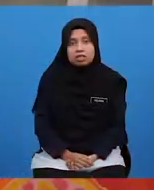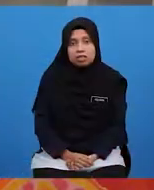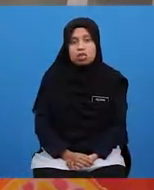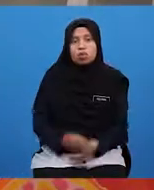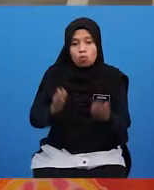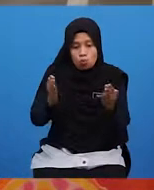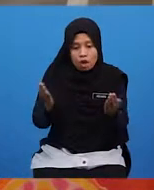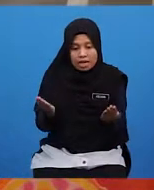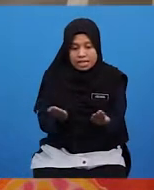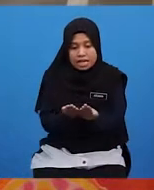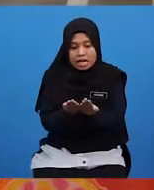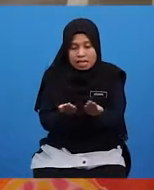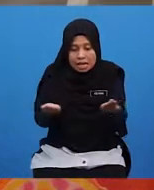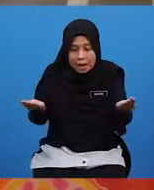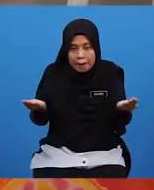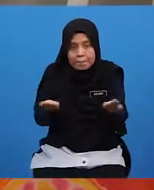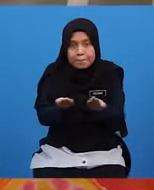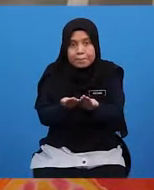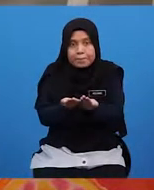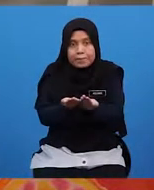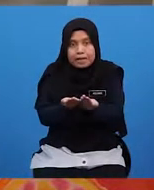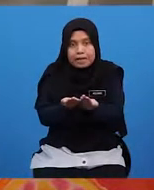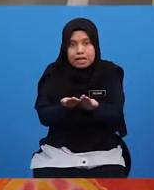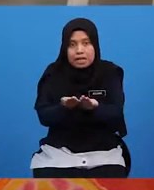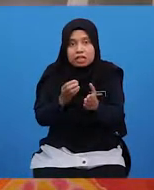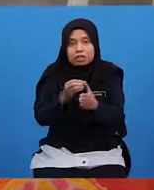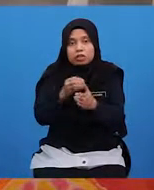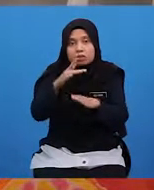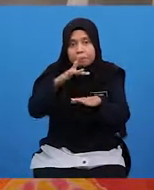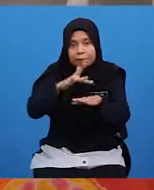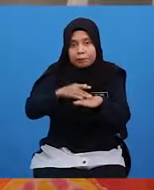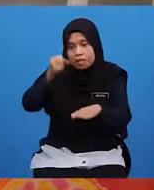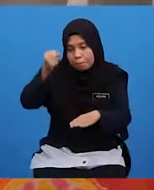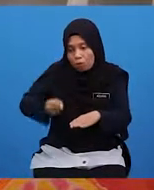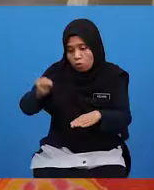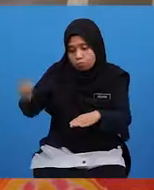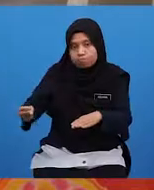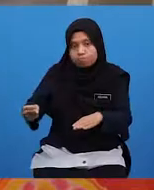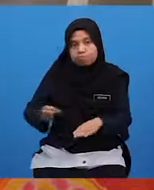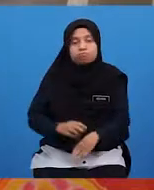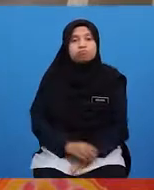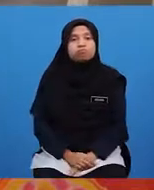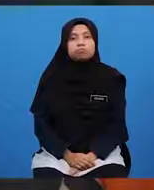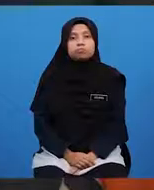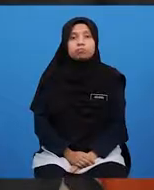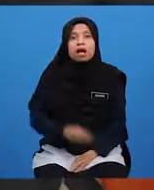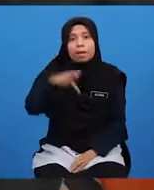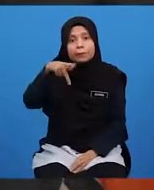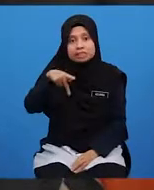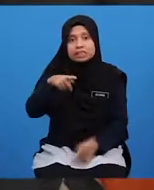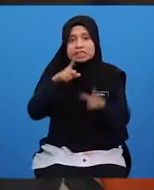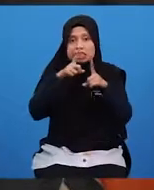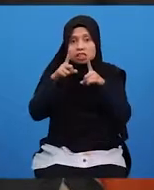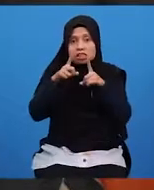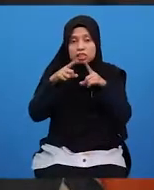Set kuali lepe dan dapur serta blok ataupun dikenali sebagai sarang bunga.